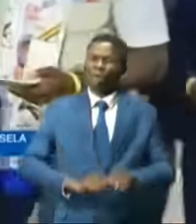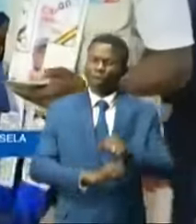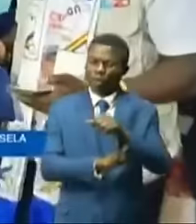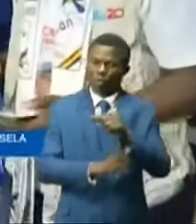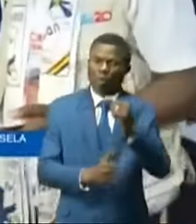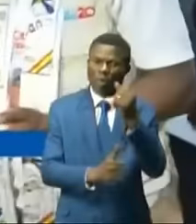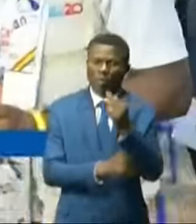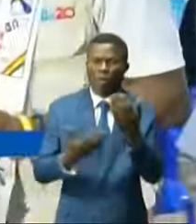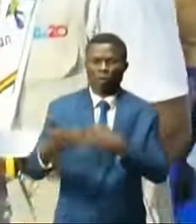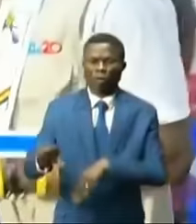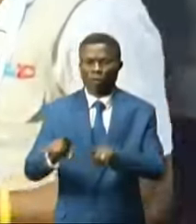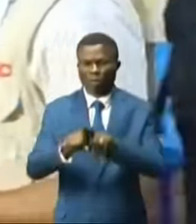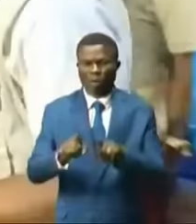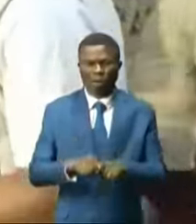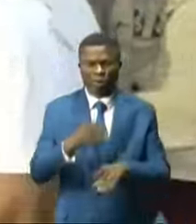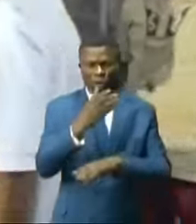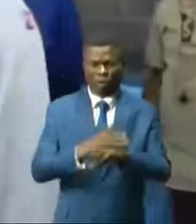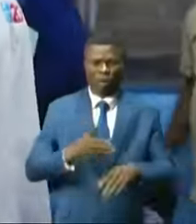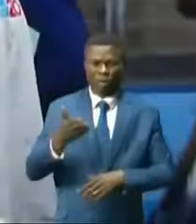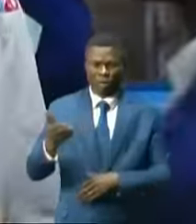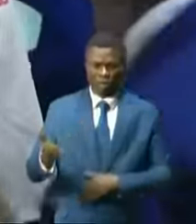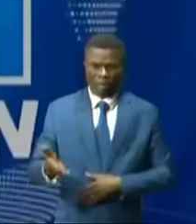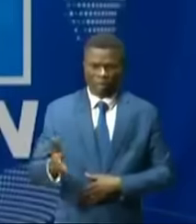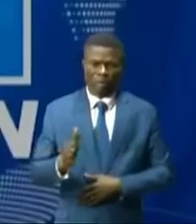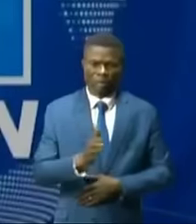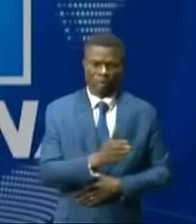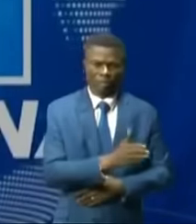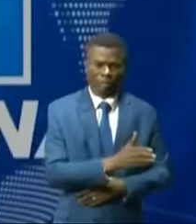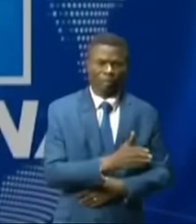numéro 20 à toutes les familles éprouvées.